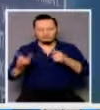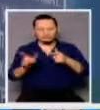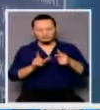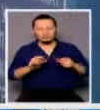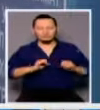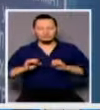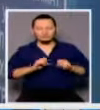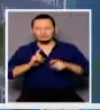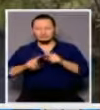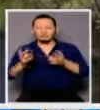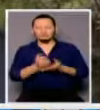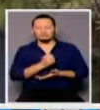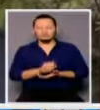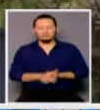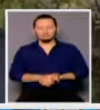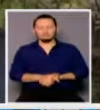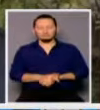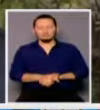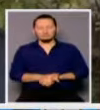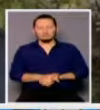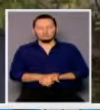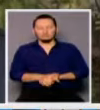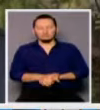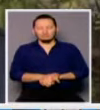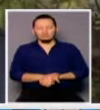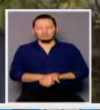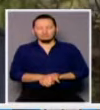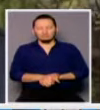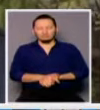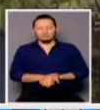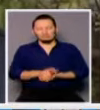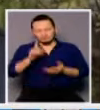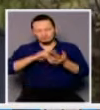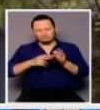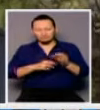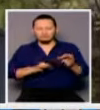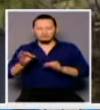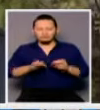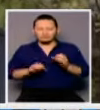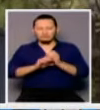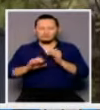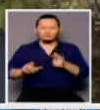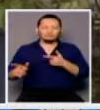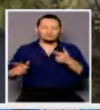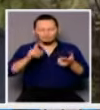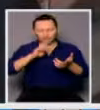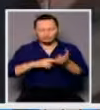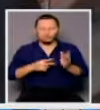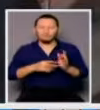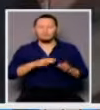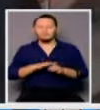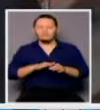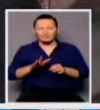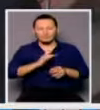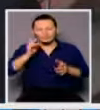мекеме анықталуда. Жоба бойынша құрылыс монтаж жұмыстары 2019 жылдың басында жоспарлануда.